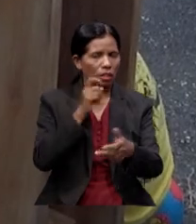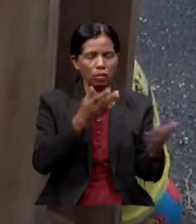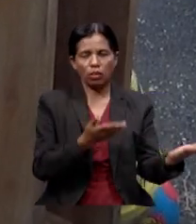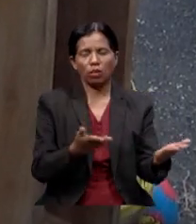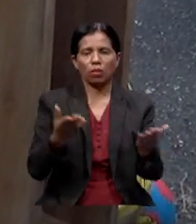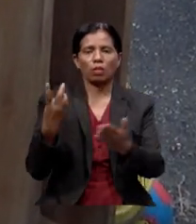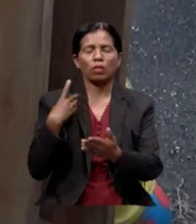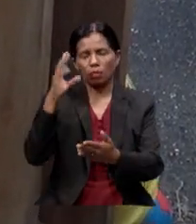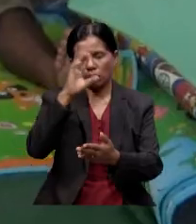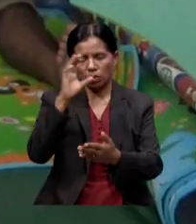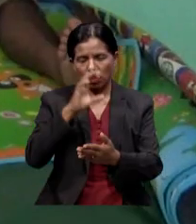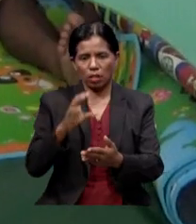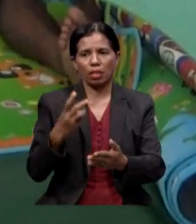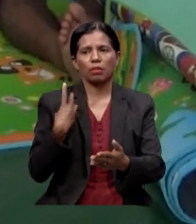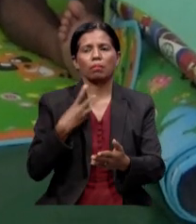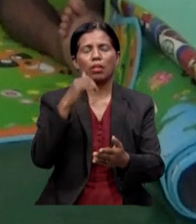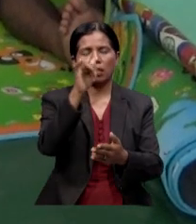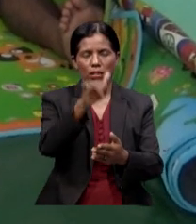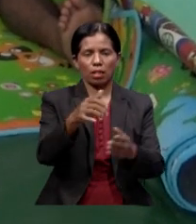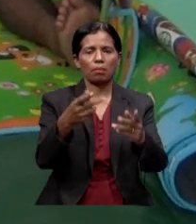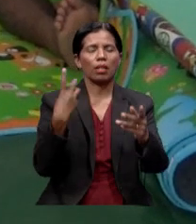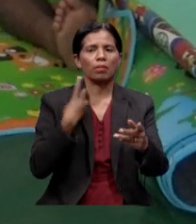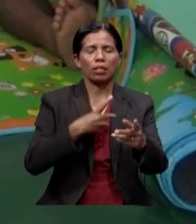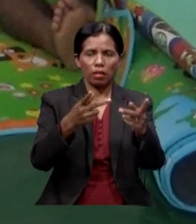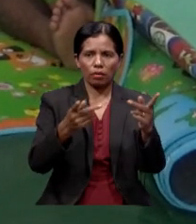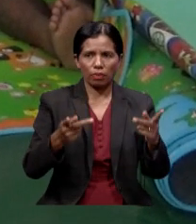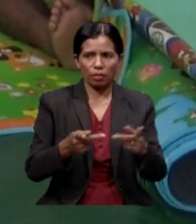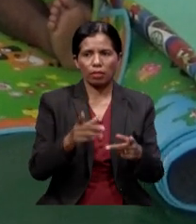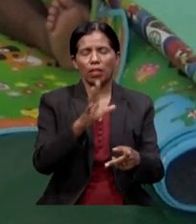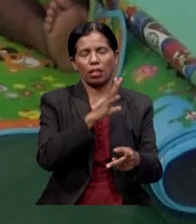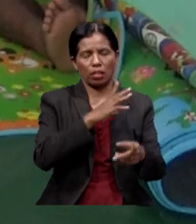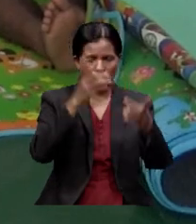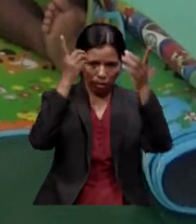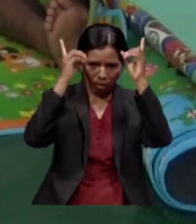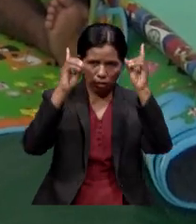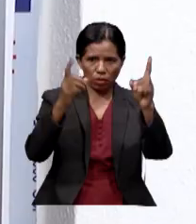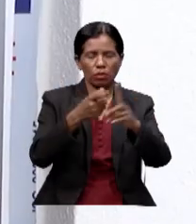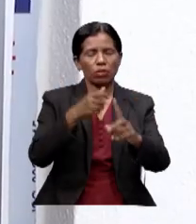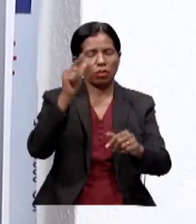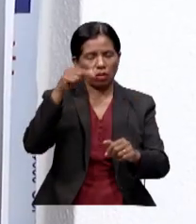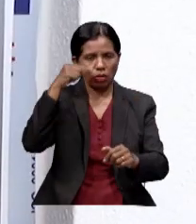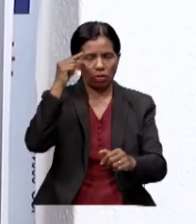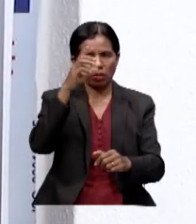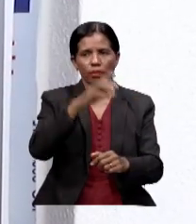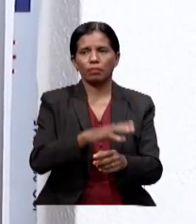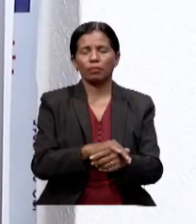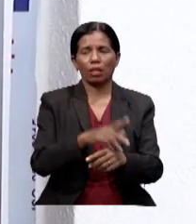mami us halusa ami tuh pahala kalau ami hati ini baga halusa ami ini decision ini. Kalang nekir sakot tesimin